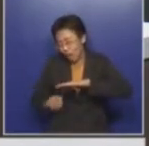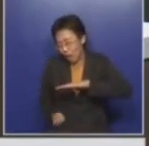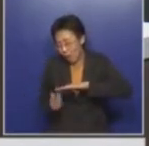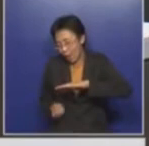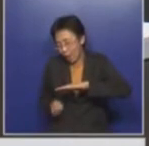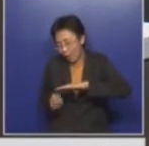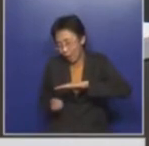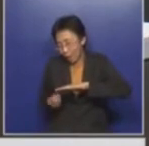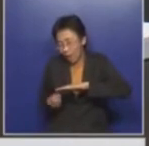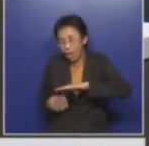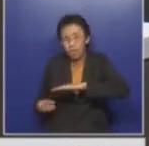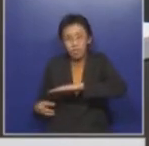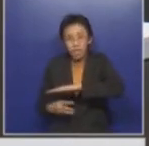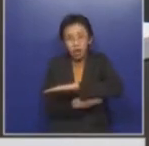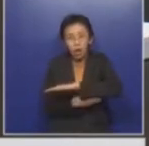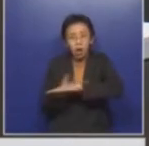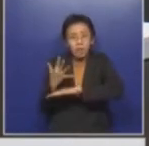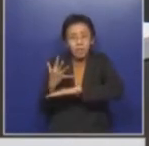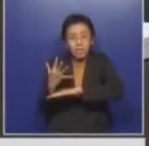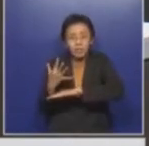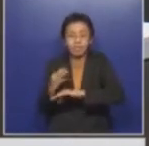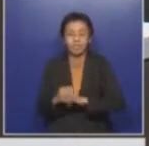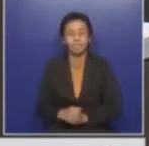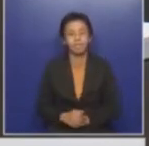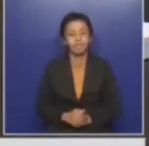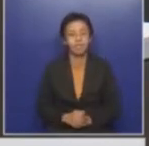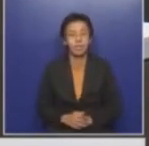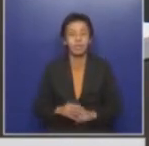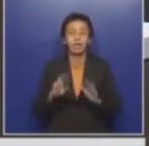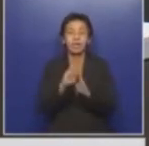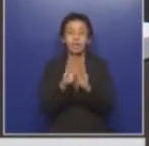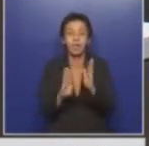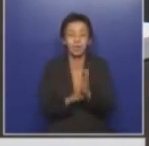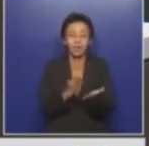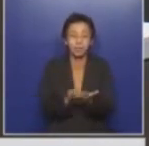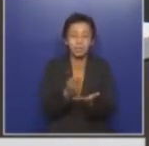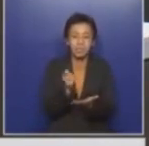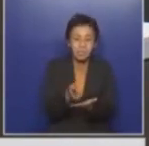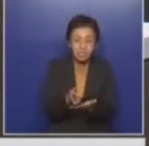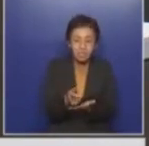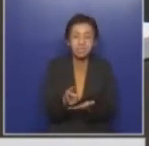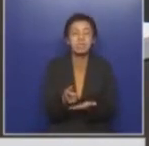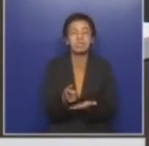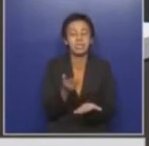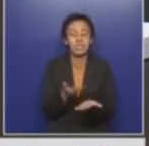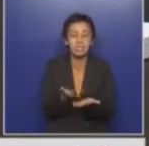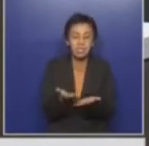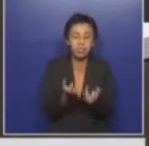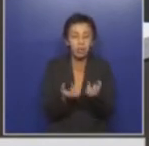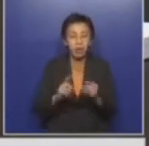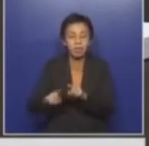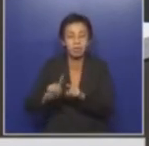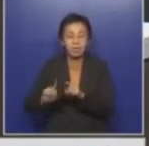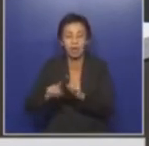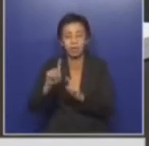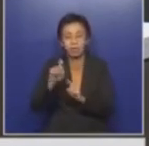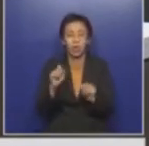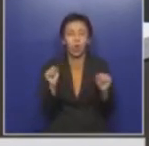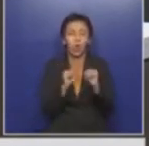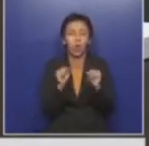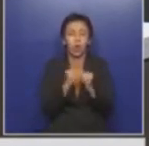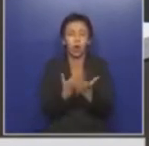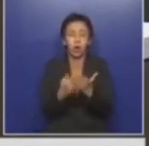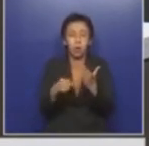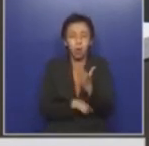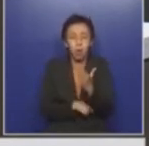ได้ครับท่านประธานครับนี่คือตัวอย่างของระเบียบจัดซื้อจัดจ้างของท่านผมเข้าใจท่านกลัวการทุจริตผมเข้าใ